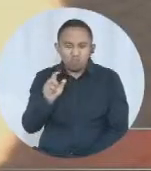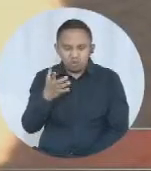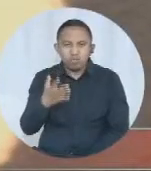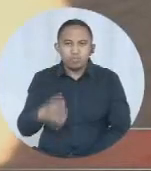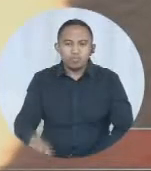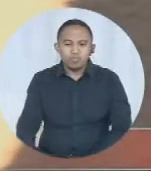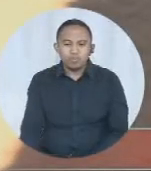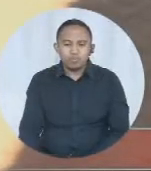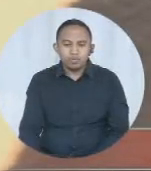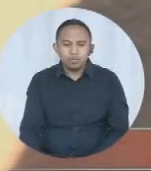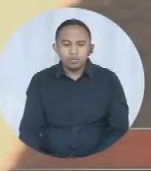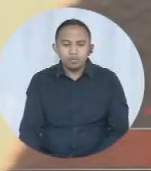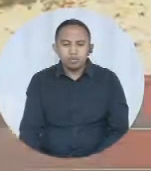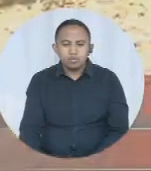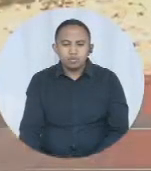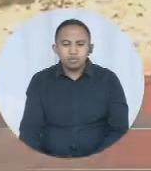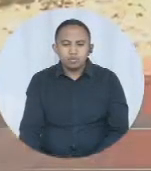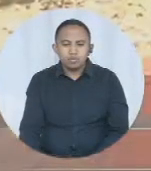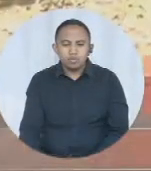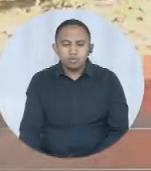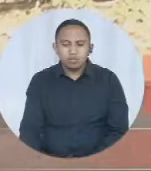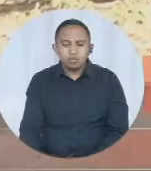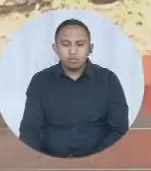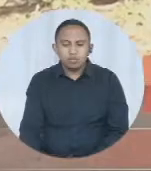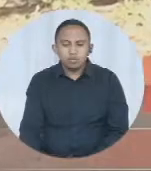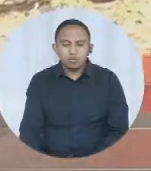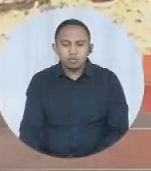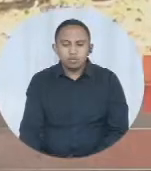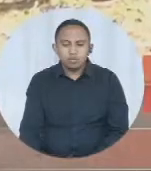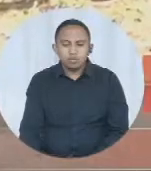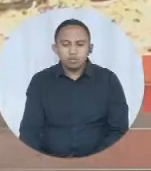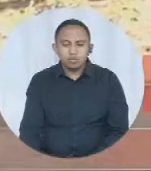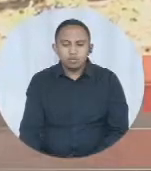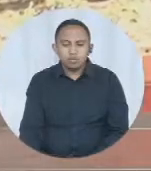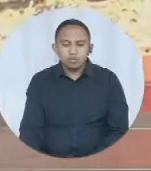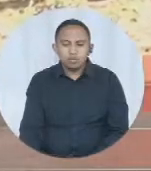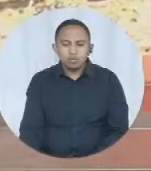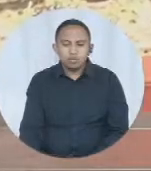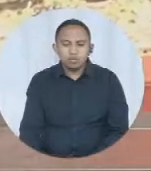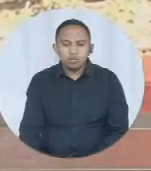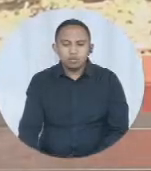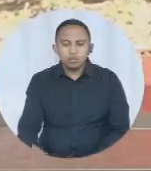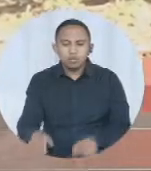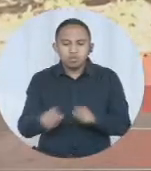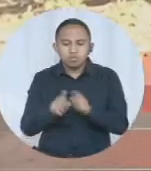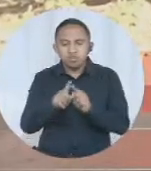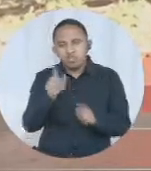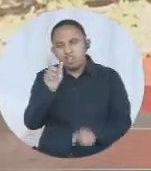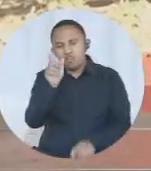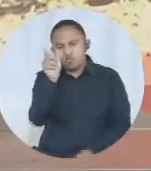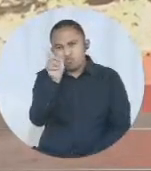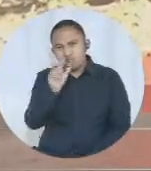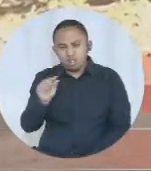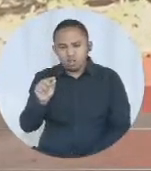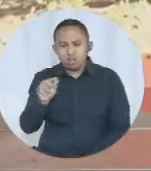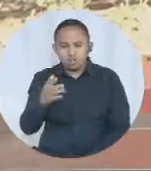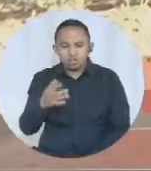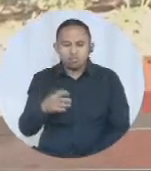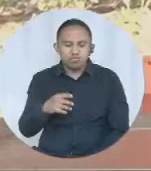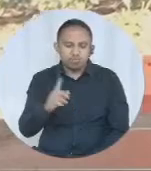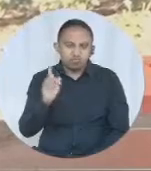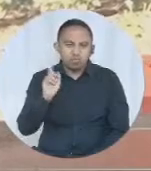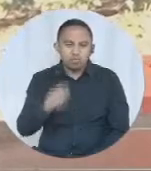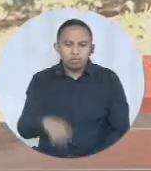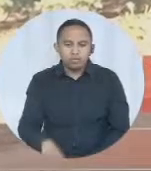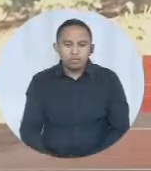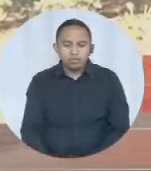vola miratsy toy egny mo volagny zay lafa piaky somary manako io avao zay le ataoko hoe vola miratsy